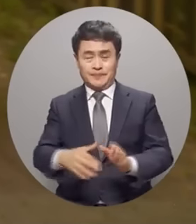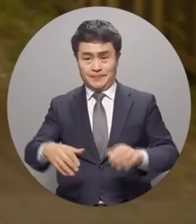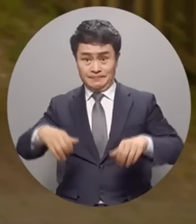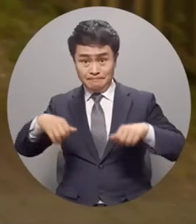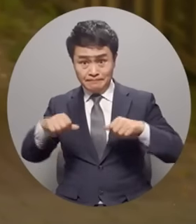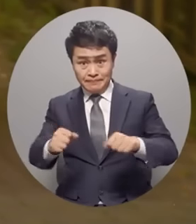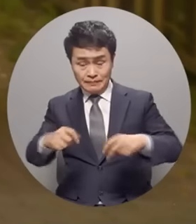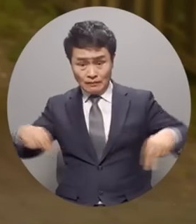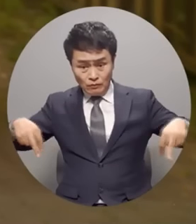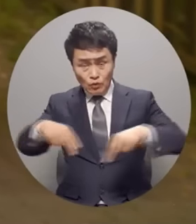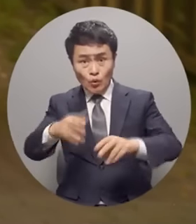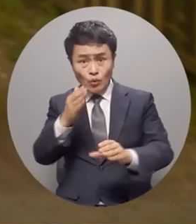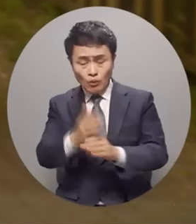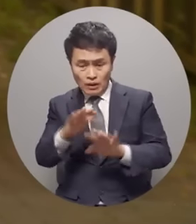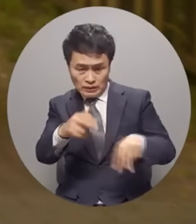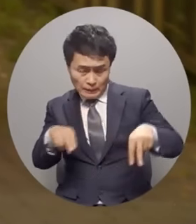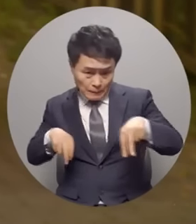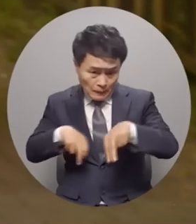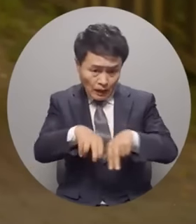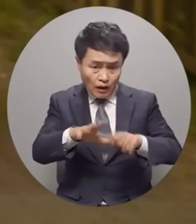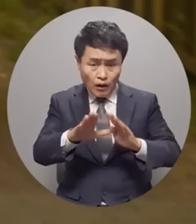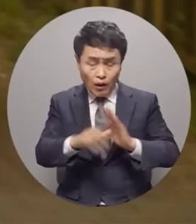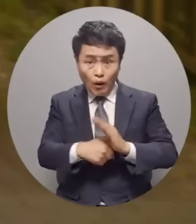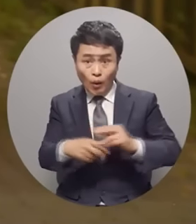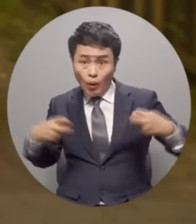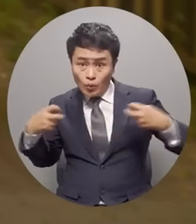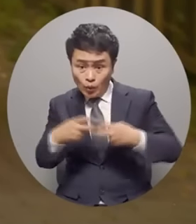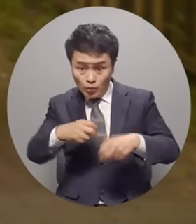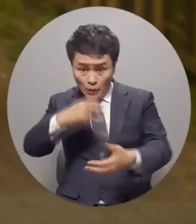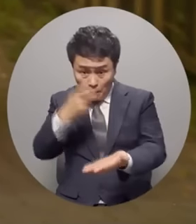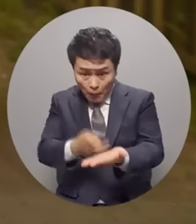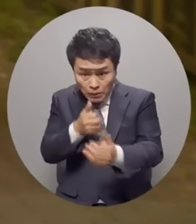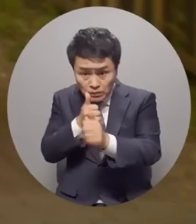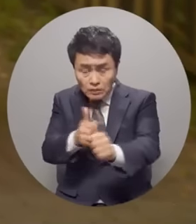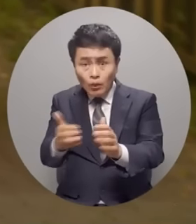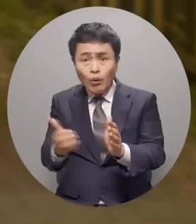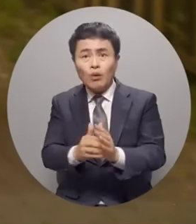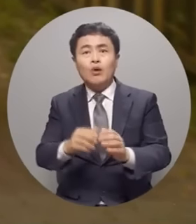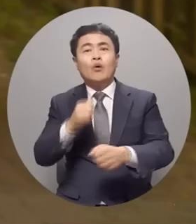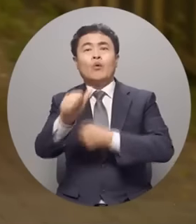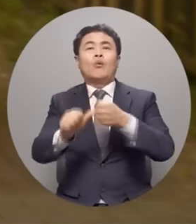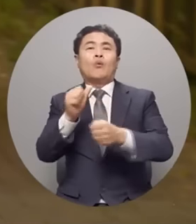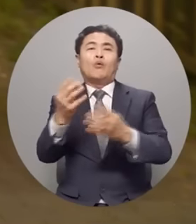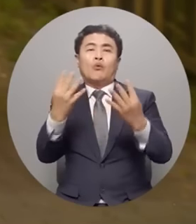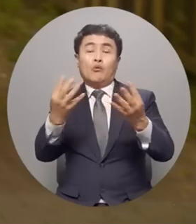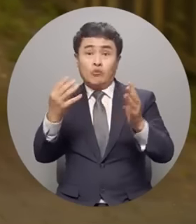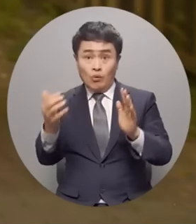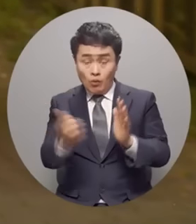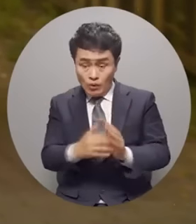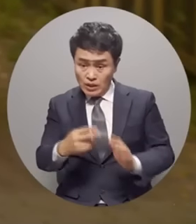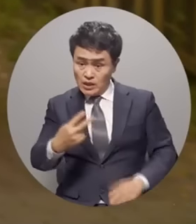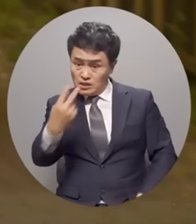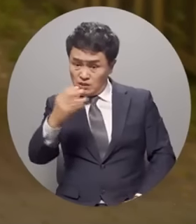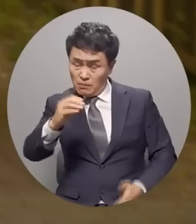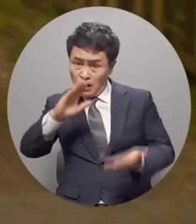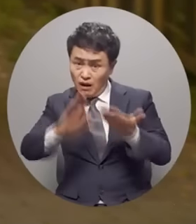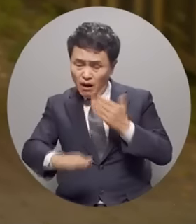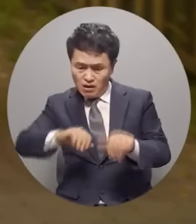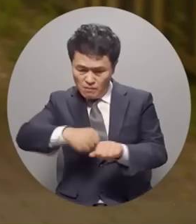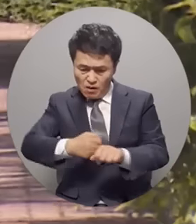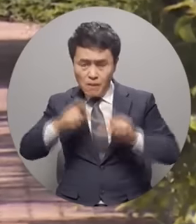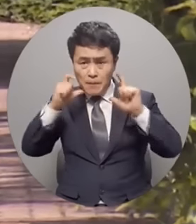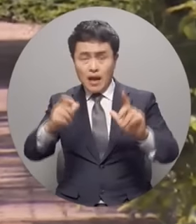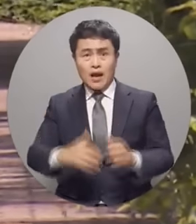오토바이가 인도 통행 중 사람을 다치게 한 경우 교통사고 처리 특례법에 따라 5년 이하의 금고 또는 2천만 원 이하의 벌금형에